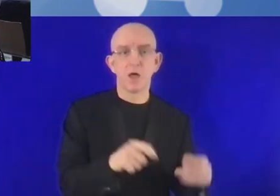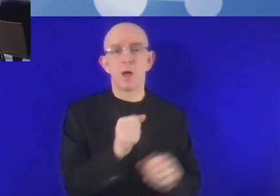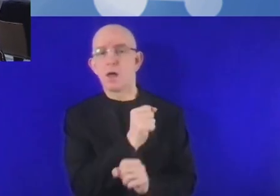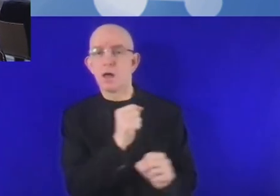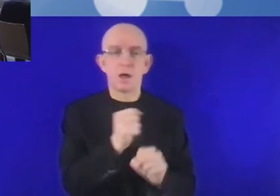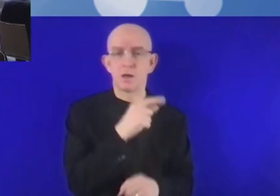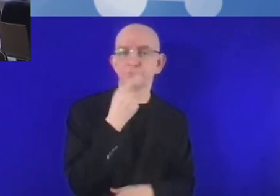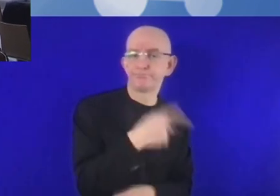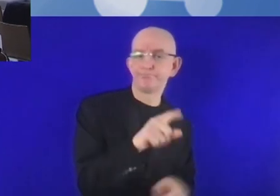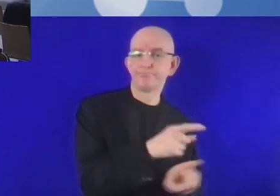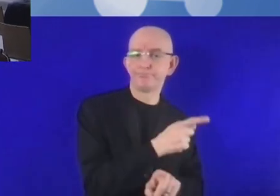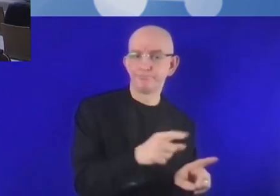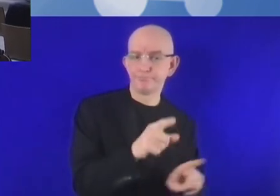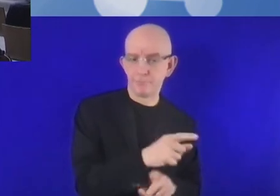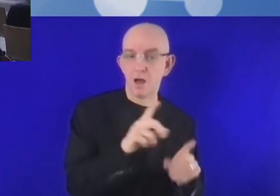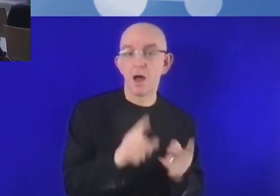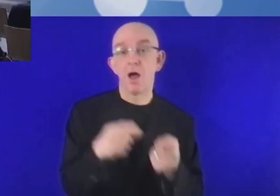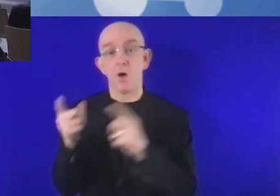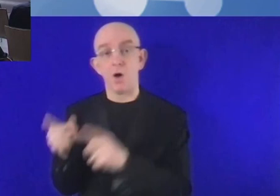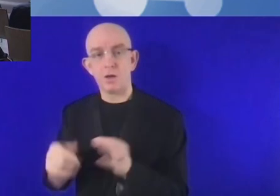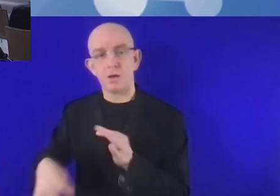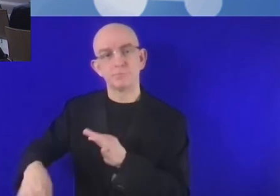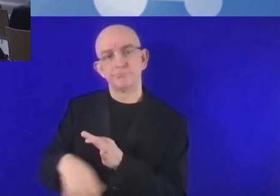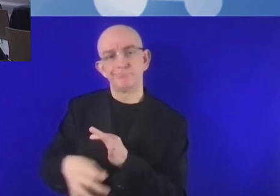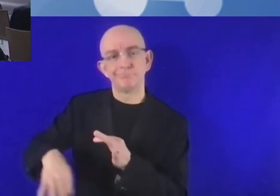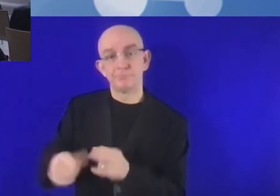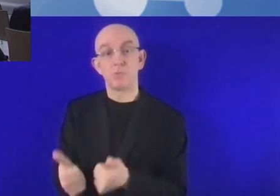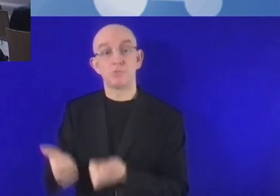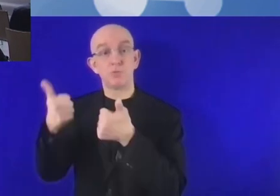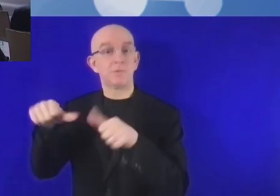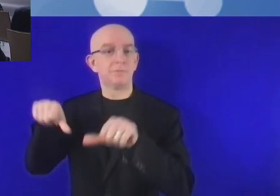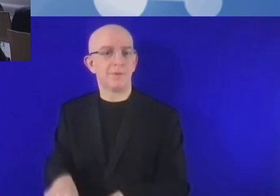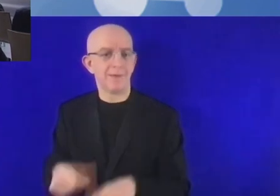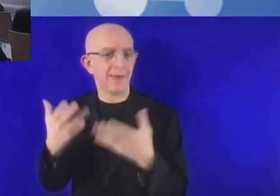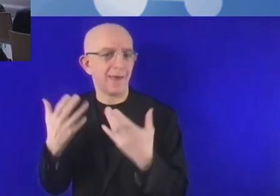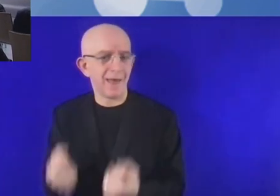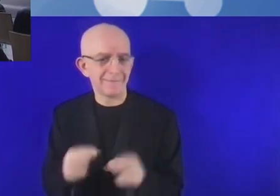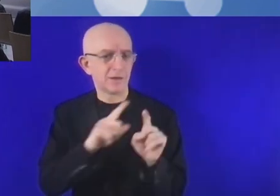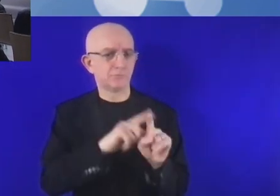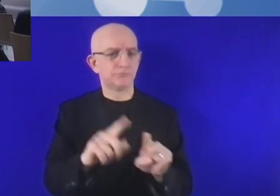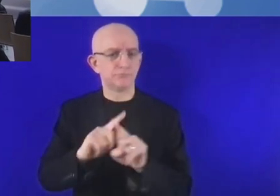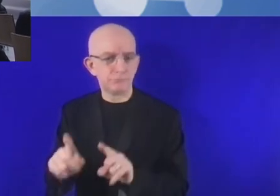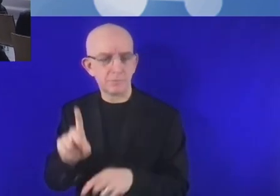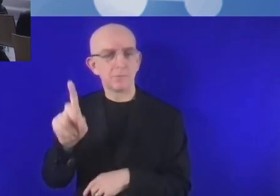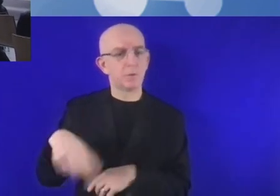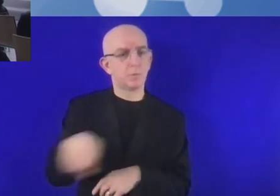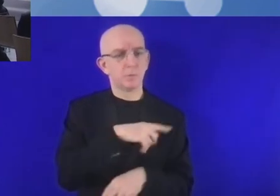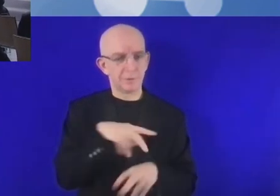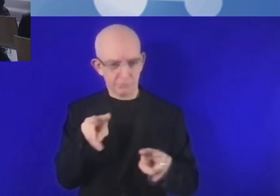Ale tak jak mówię, mamy coraz szerzej do czynienia z muzyką niskiej jakości, która ma wpływ na